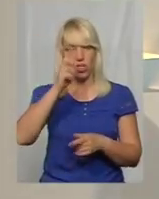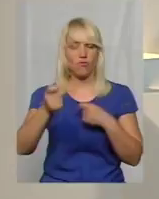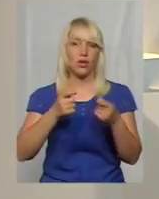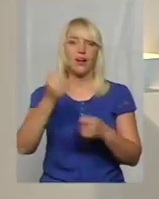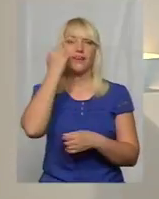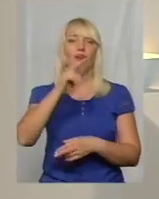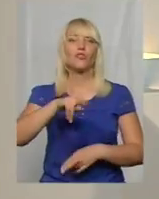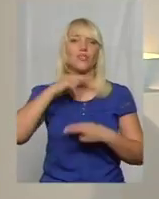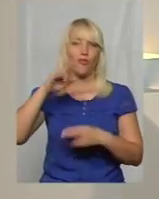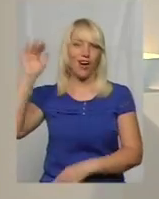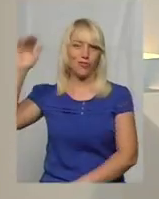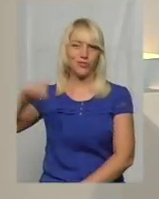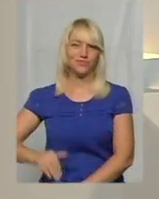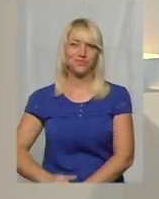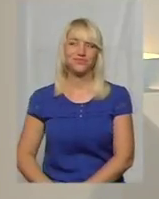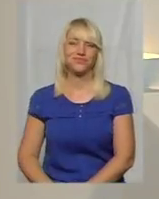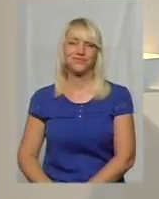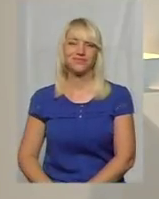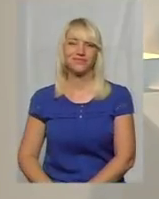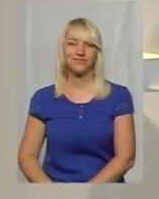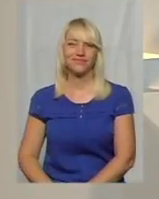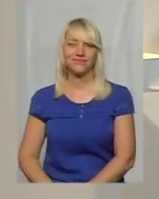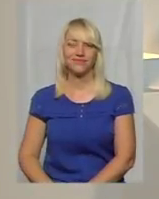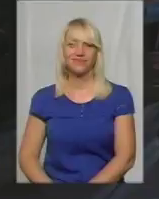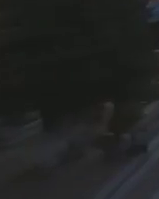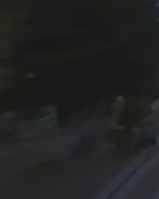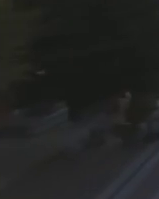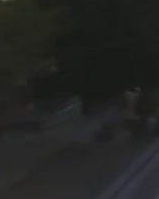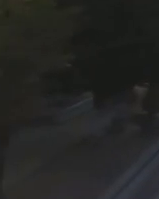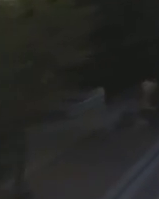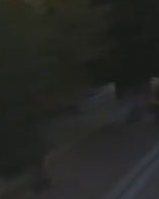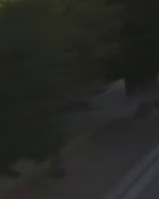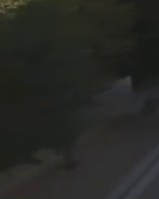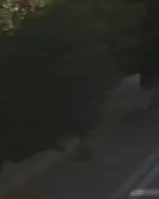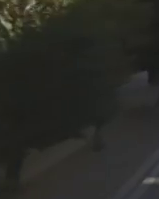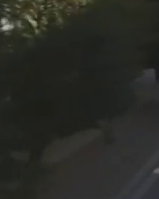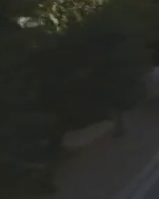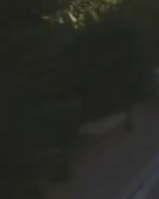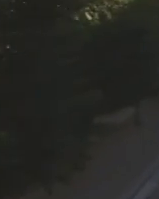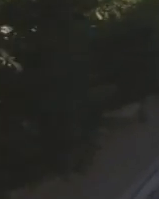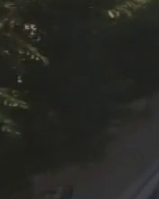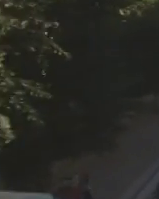за увагу. Зустрінемось уже завтра о цій же порі. На все добре.